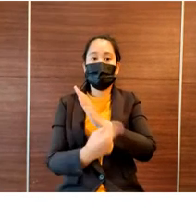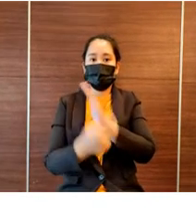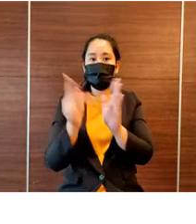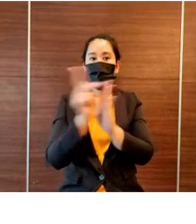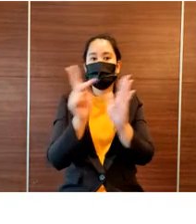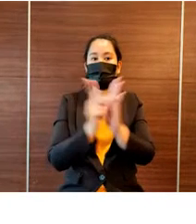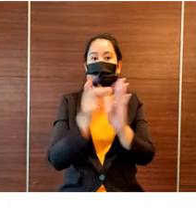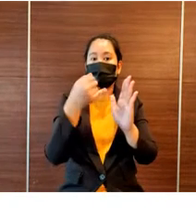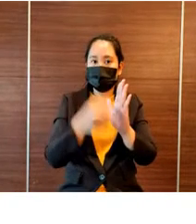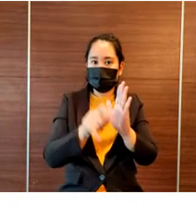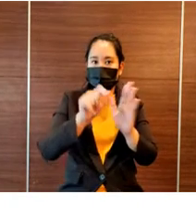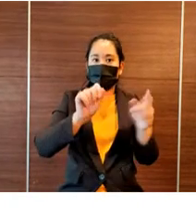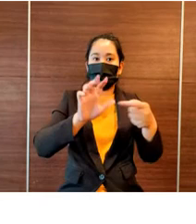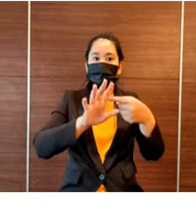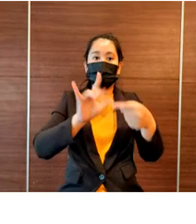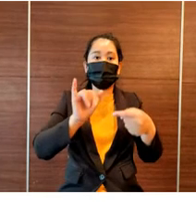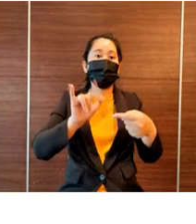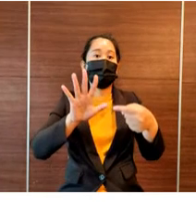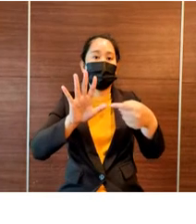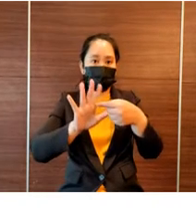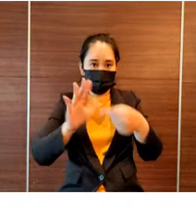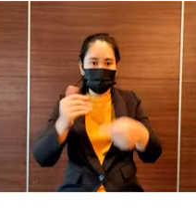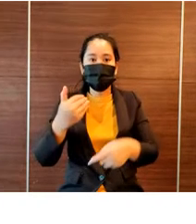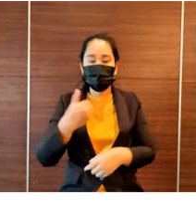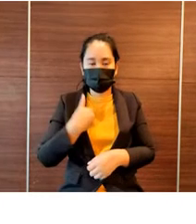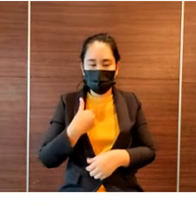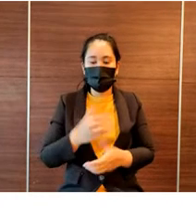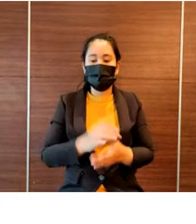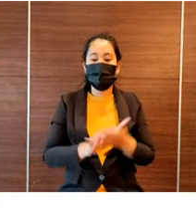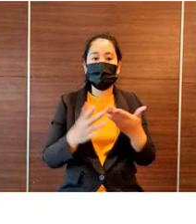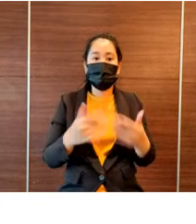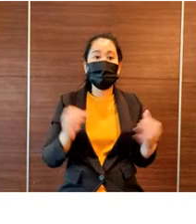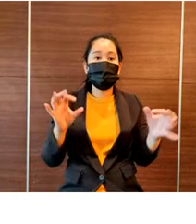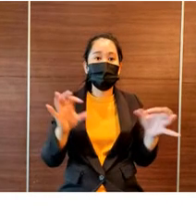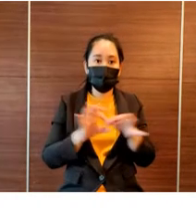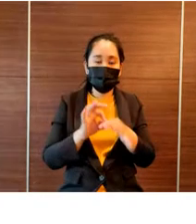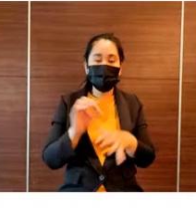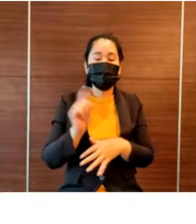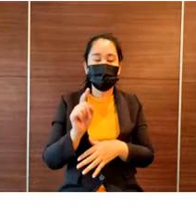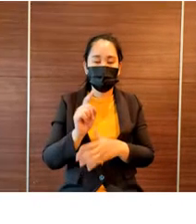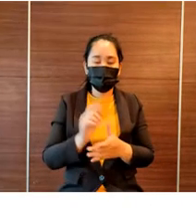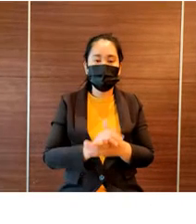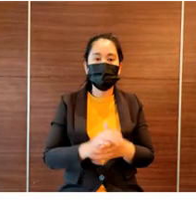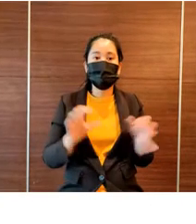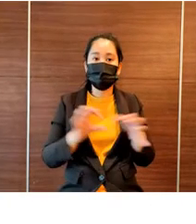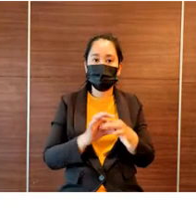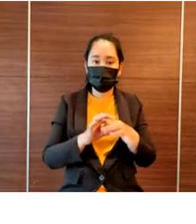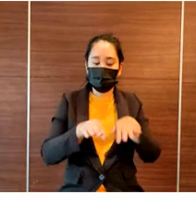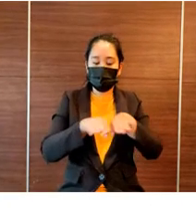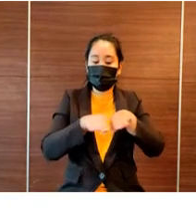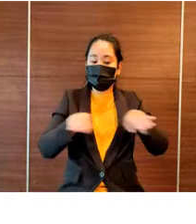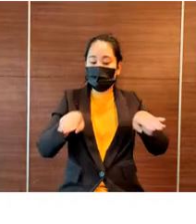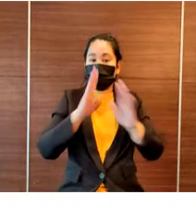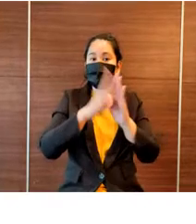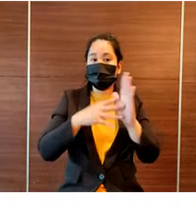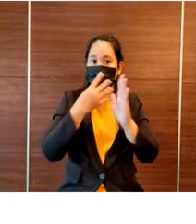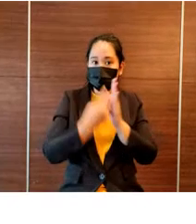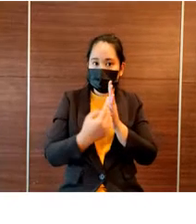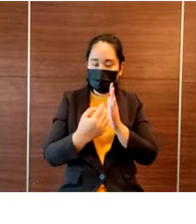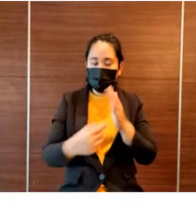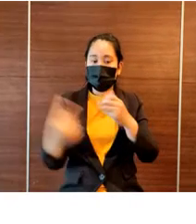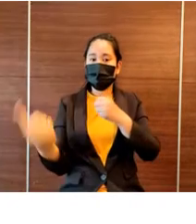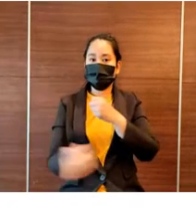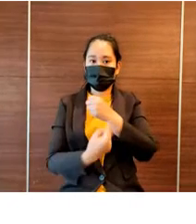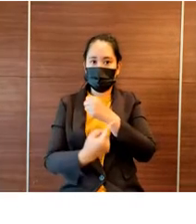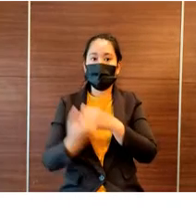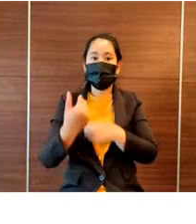อยู่นะครับรวมถึงยังมีผลยังคงไว้ซึ่งมาตรการในการเน้นการลงโท